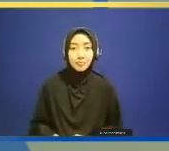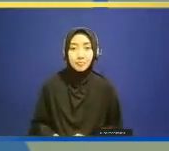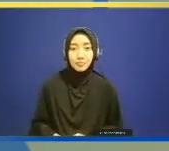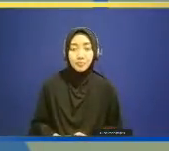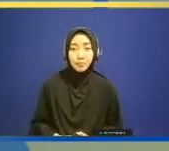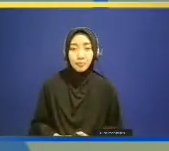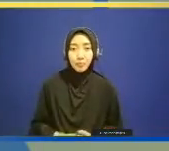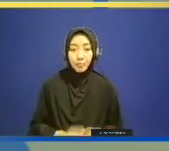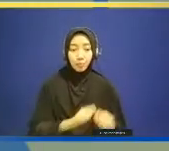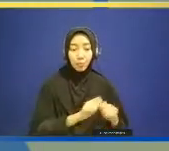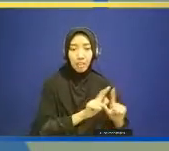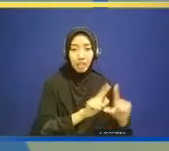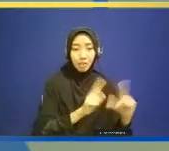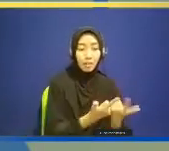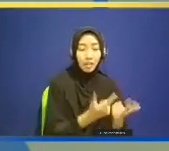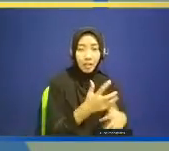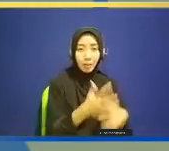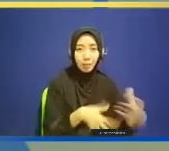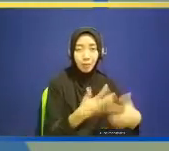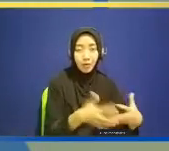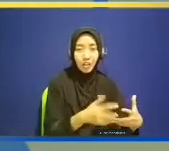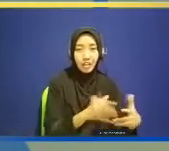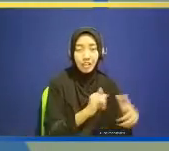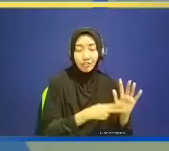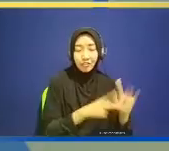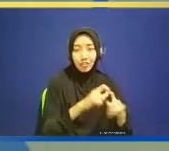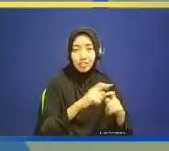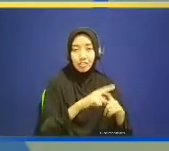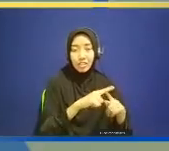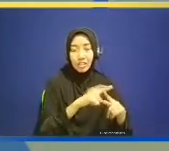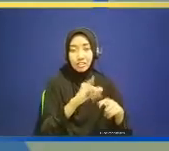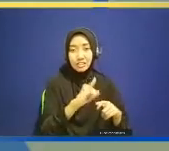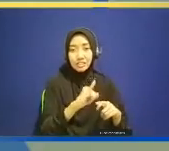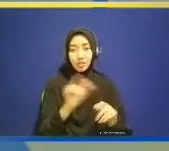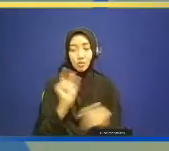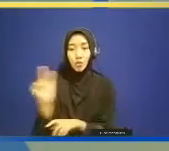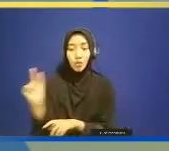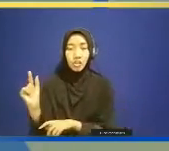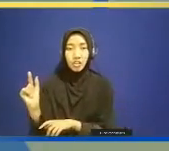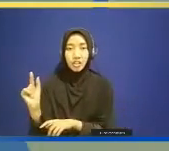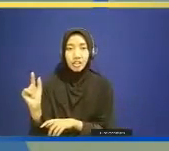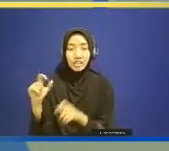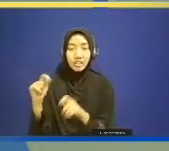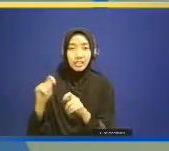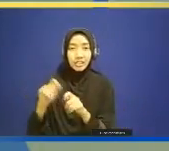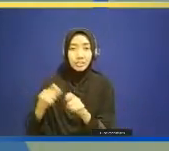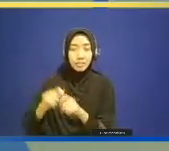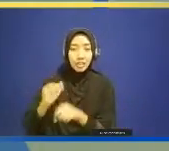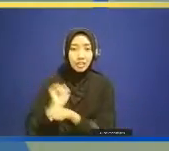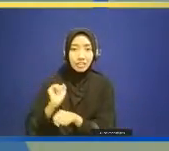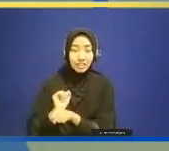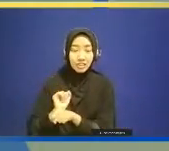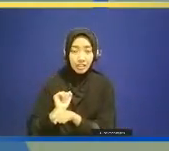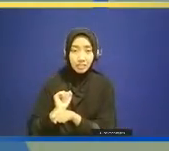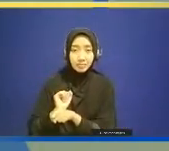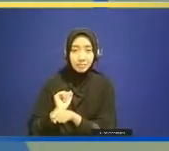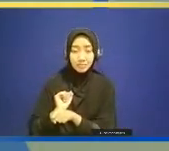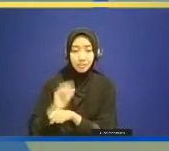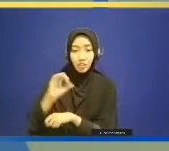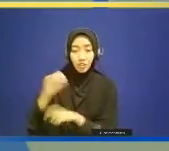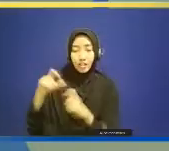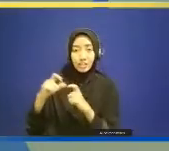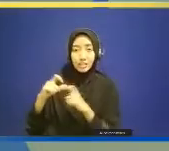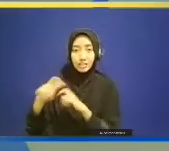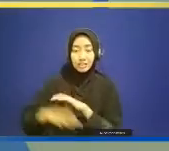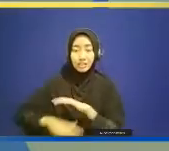pembentukan lembaga pengelola investasi dan undang-undang dan undang-undang kita kerja ada juga OS